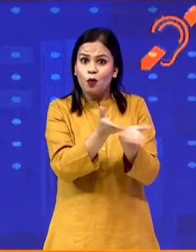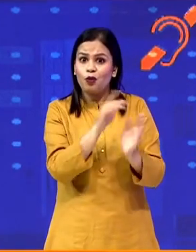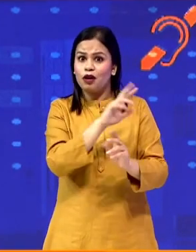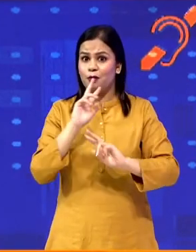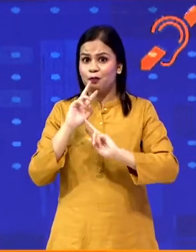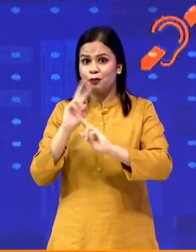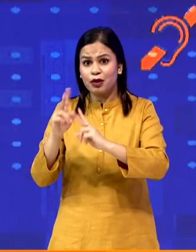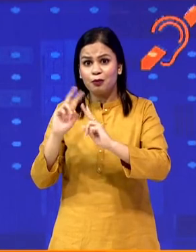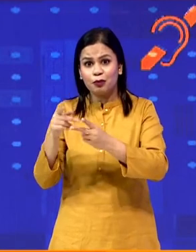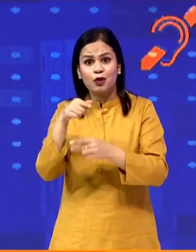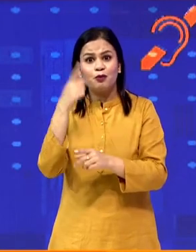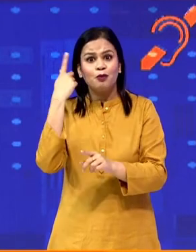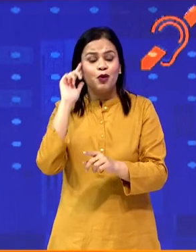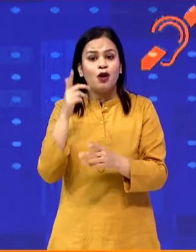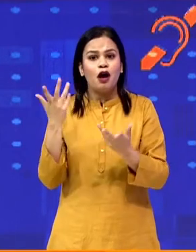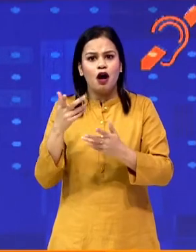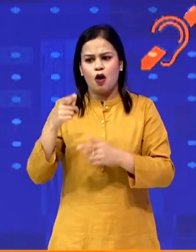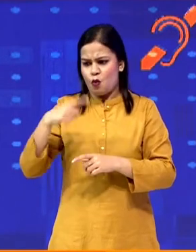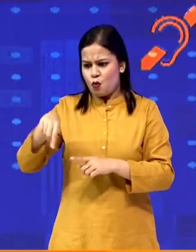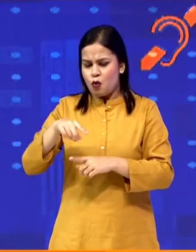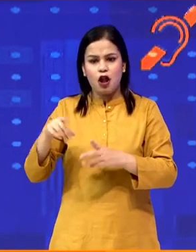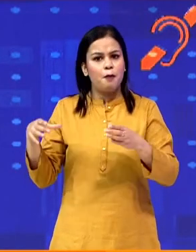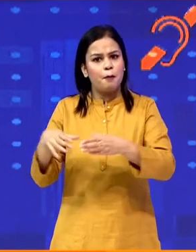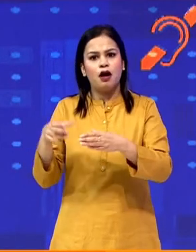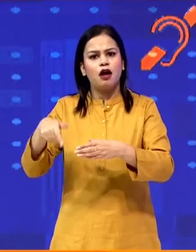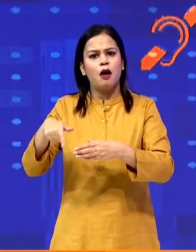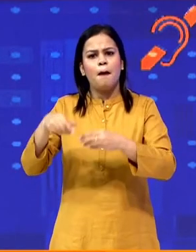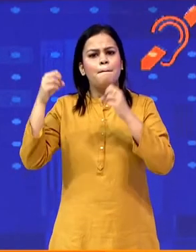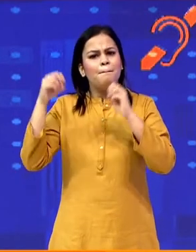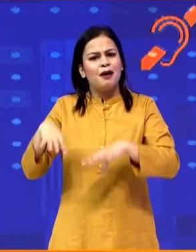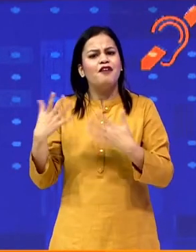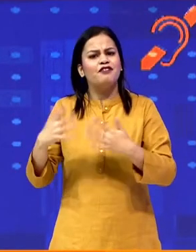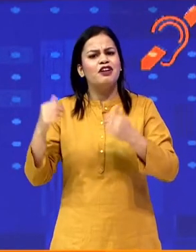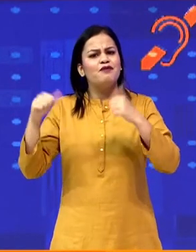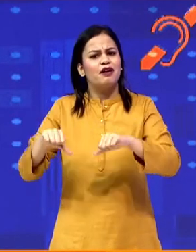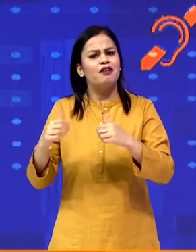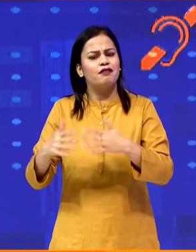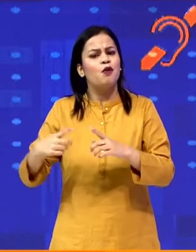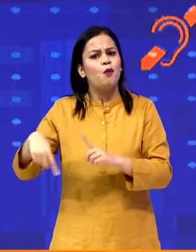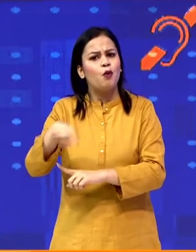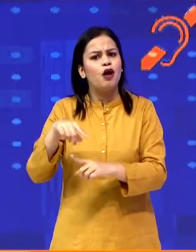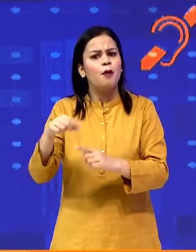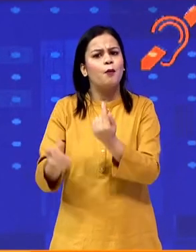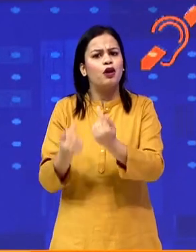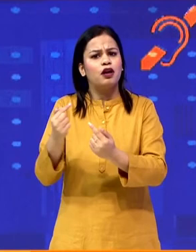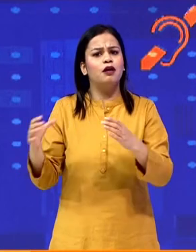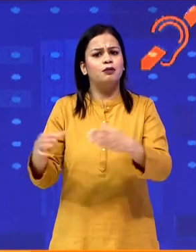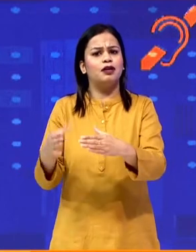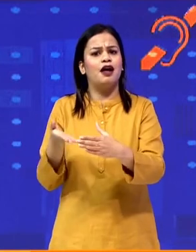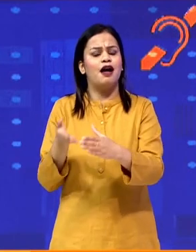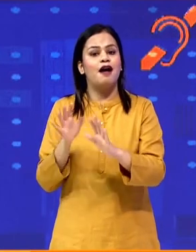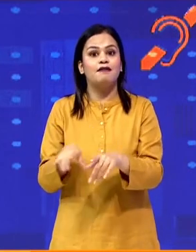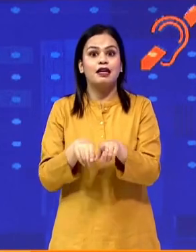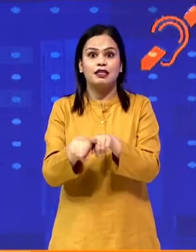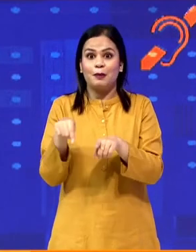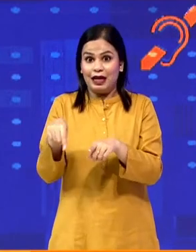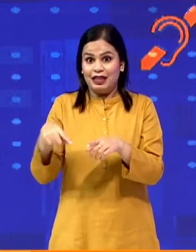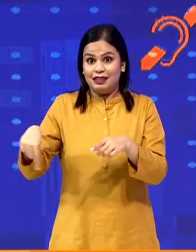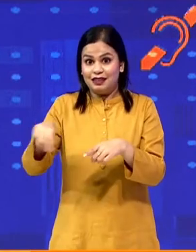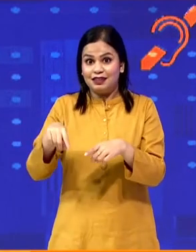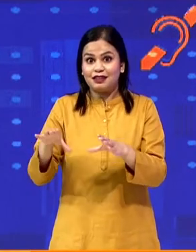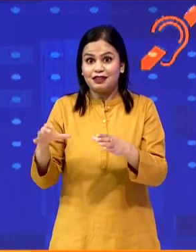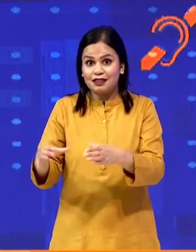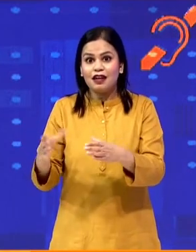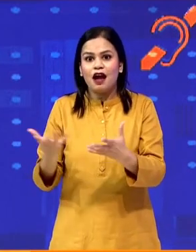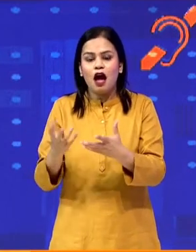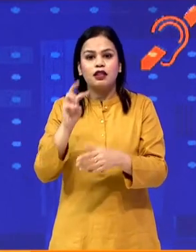हिम्मत हो की पार्टी तब बर्बाद हो गई है ये पार्टी जो हिंदुस्तान की 34 35 स्टोन